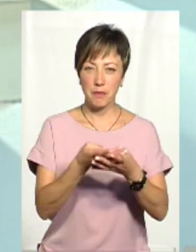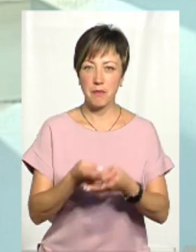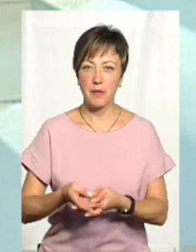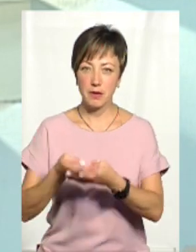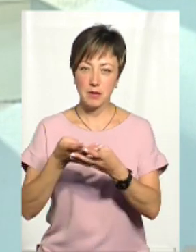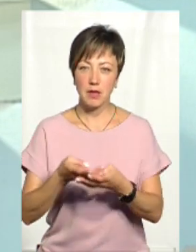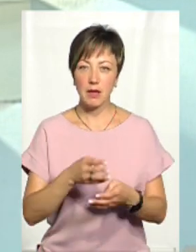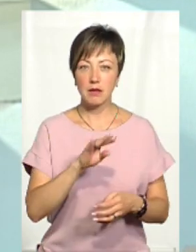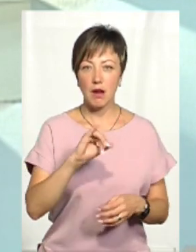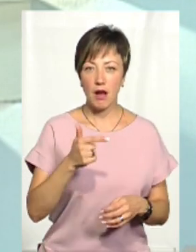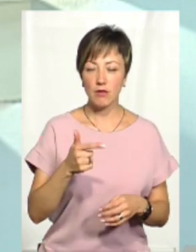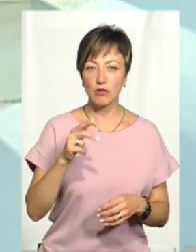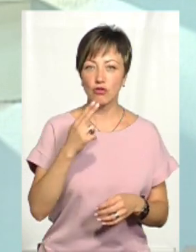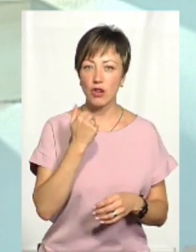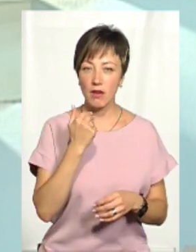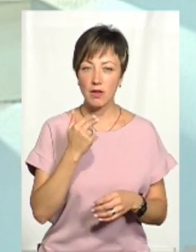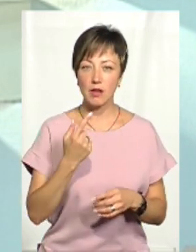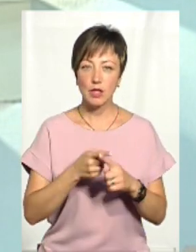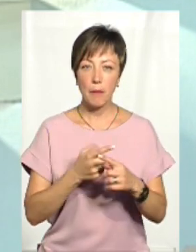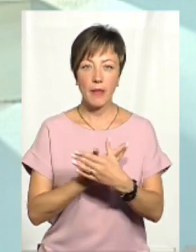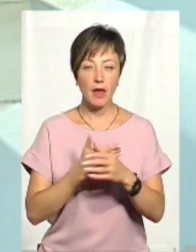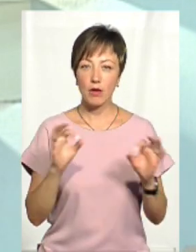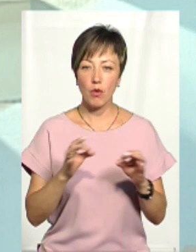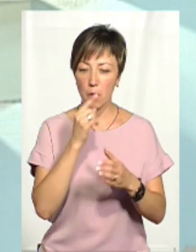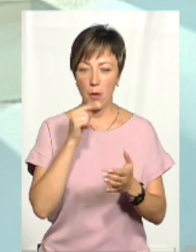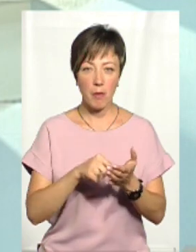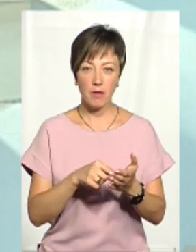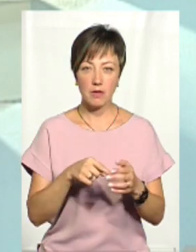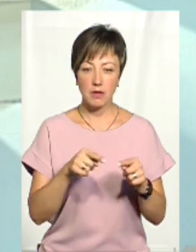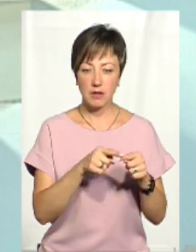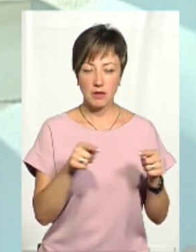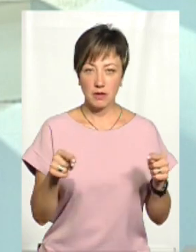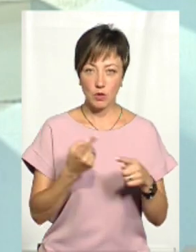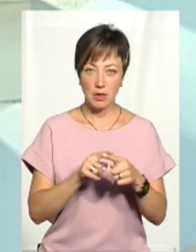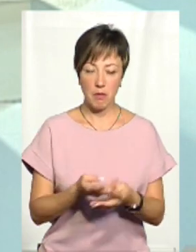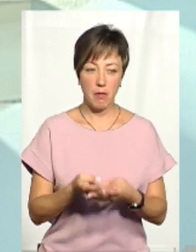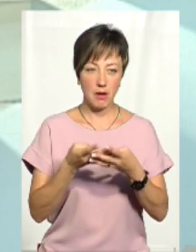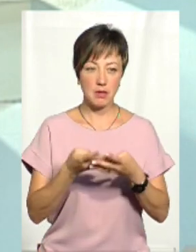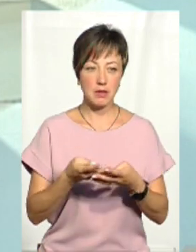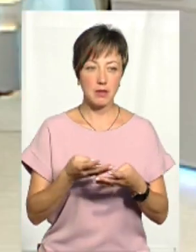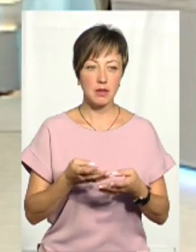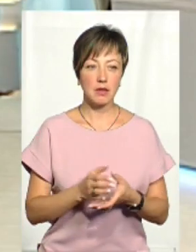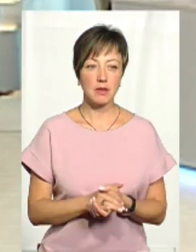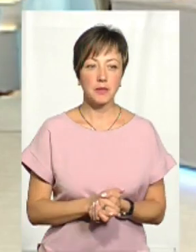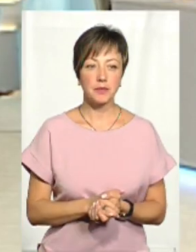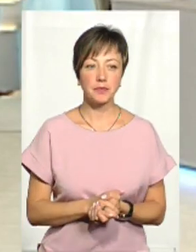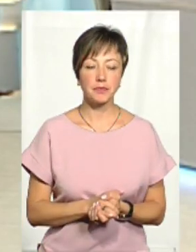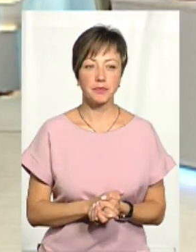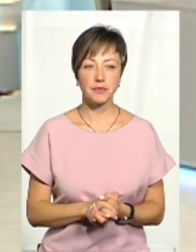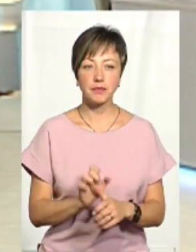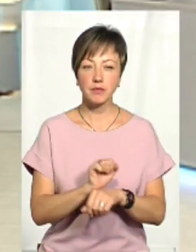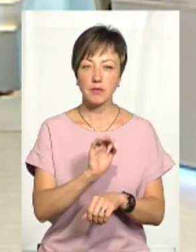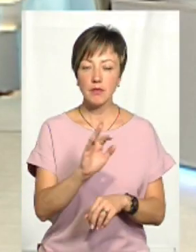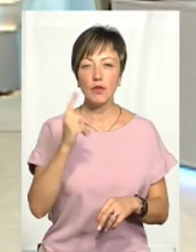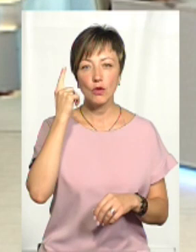розкладаємо травень-червень. Оці метелик жодного разу не попався якраз у феромонні пастки. А от я вас прошу зупинити, пане